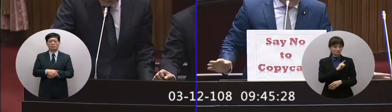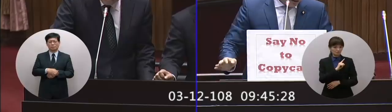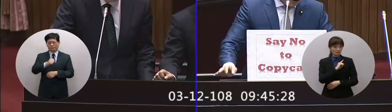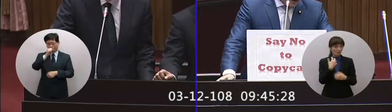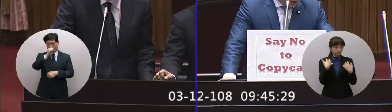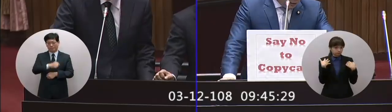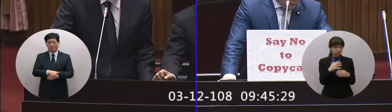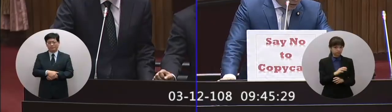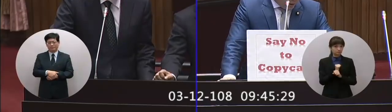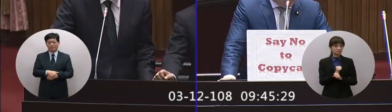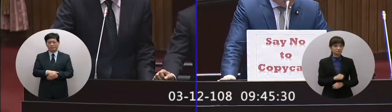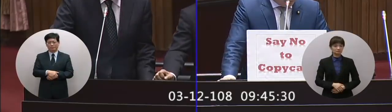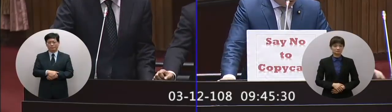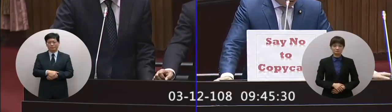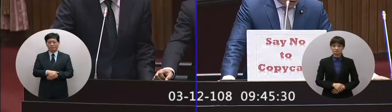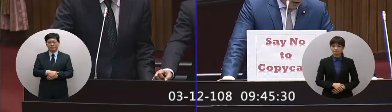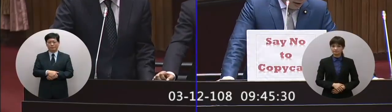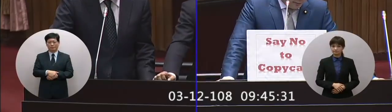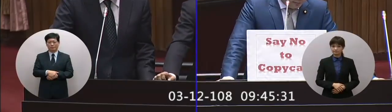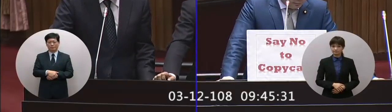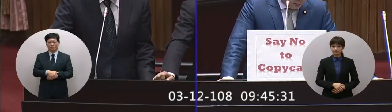好， 好。院长，